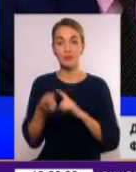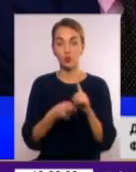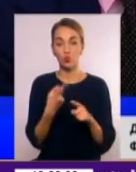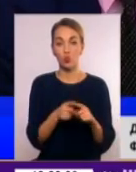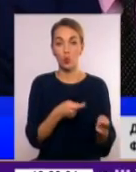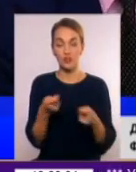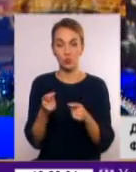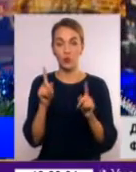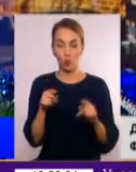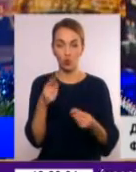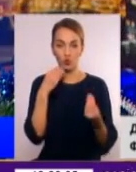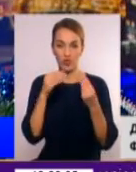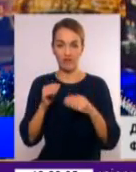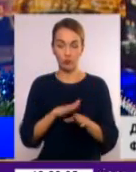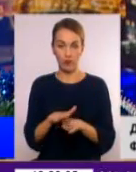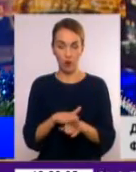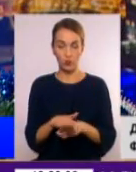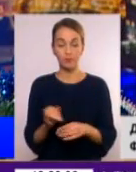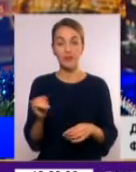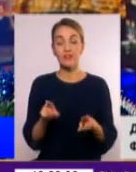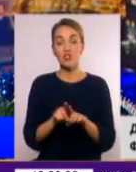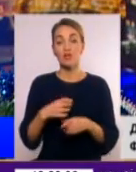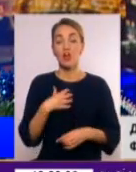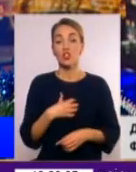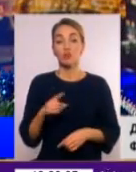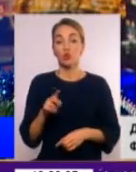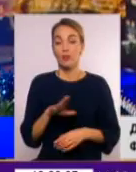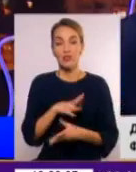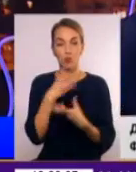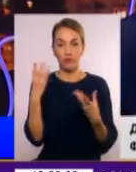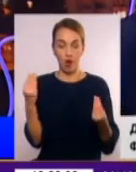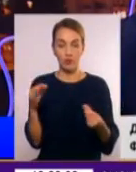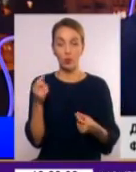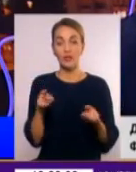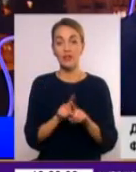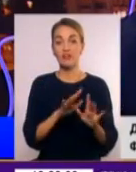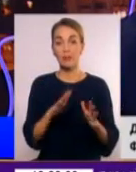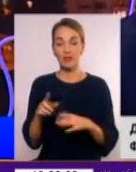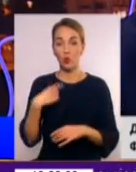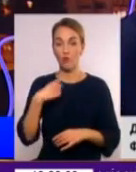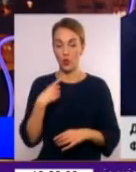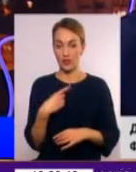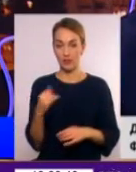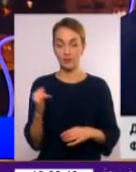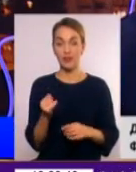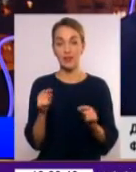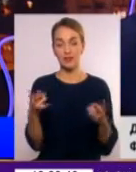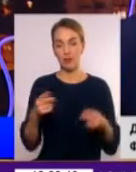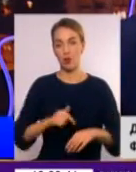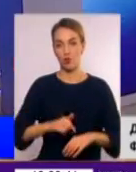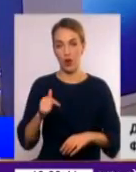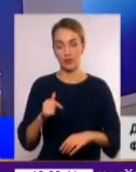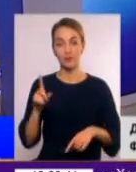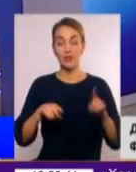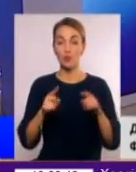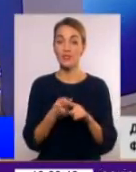також зрушення відбуваються. Ну, і все ж таки важливо, щоб не забували про такі випадки говорити, і на них треба реагувати.